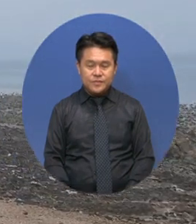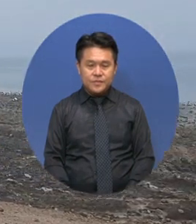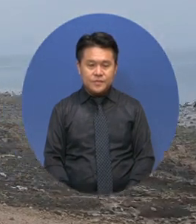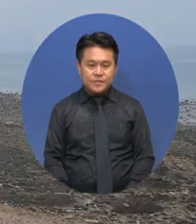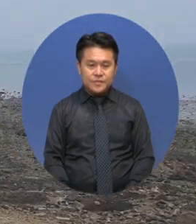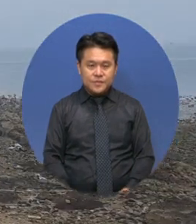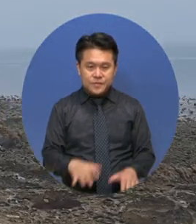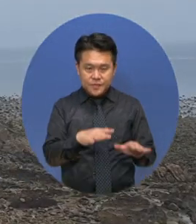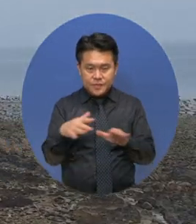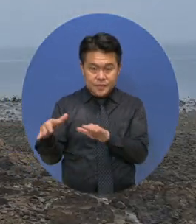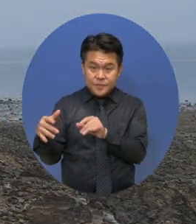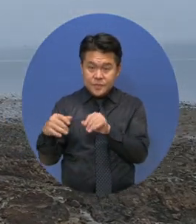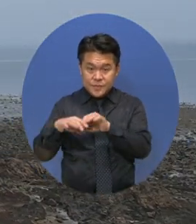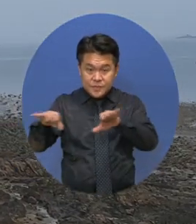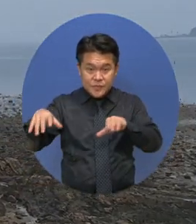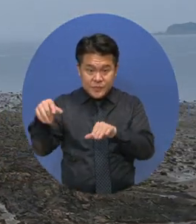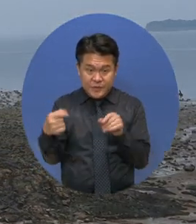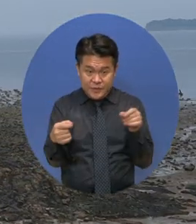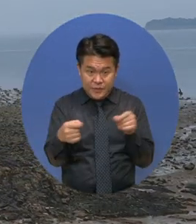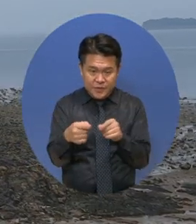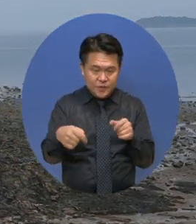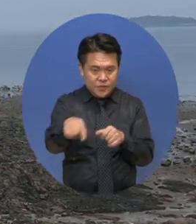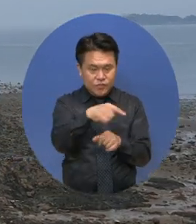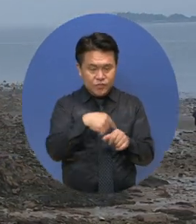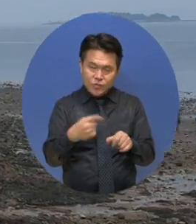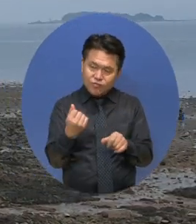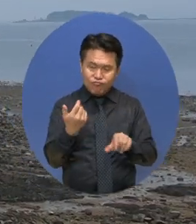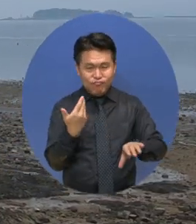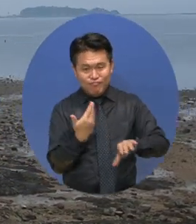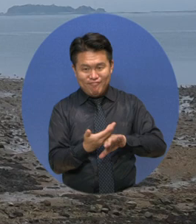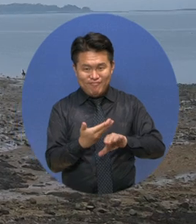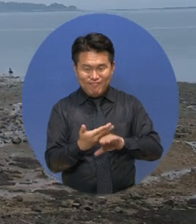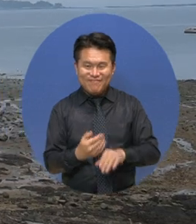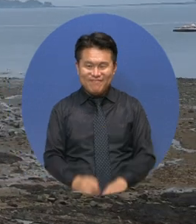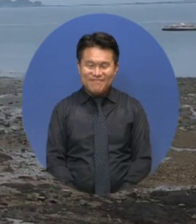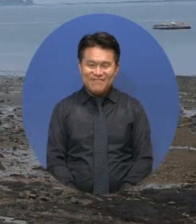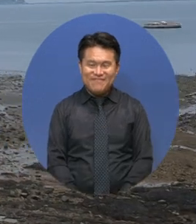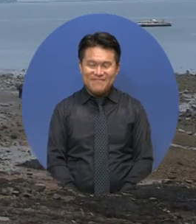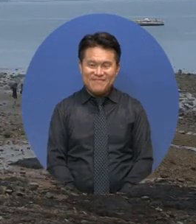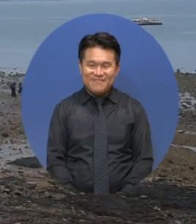해수욕장과 멀지 않은 곳이지만 분위기는 사뭇 다릅니다.